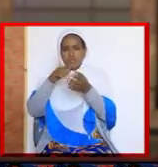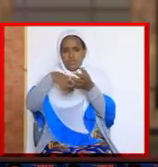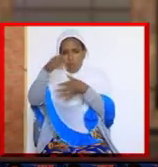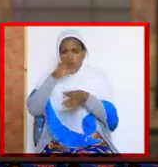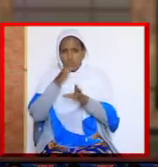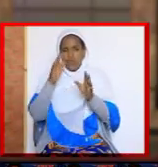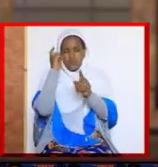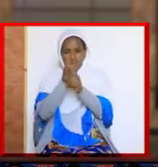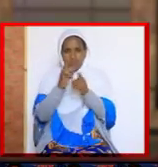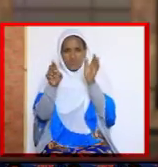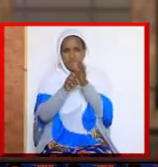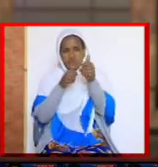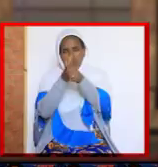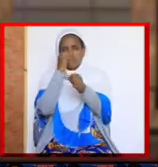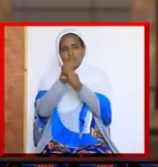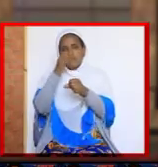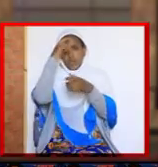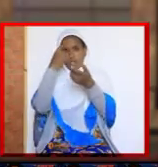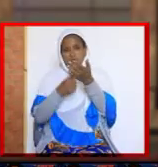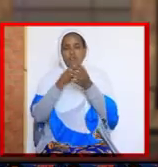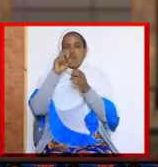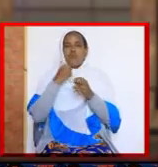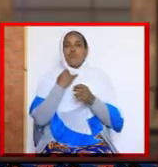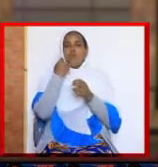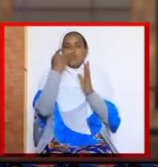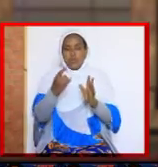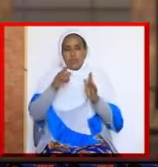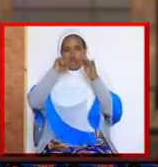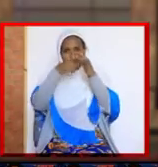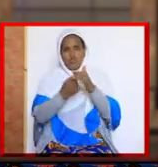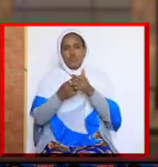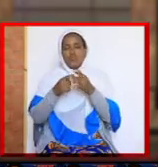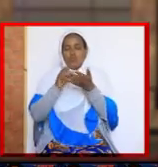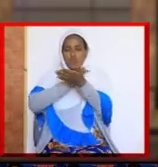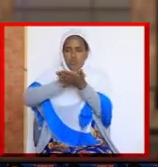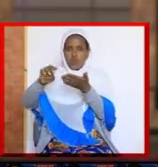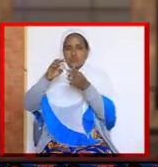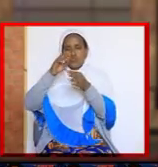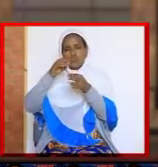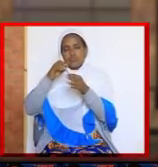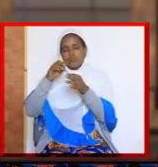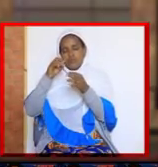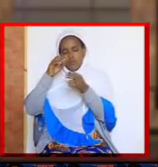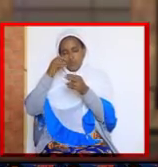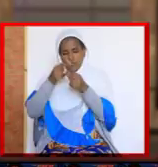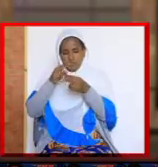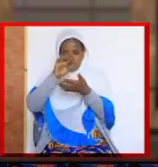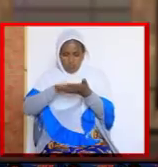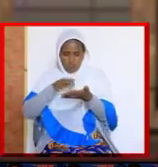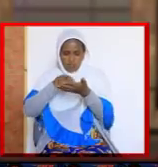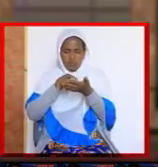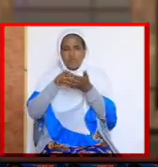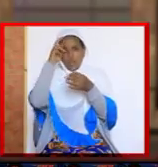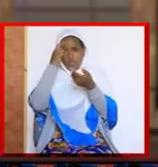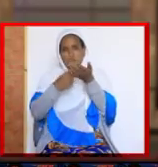ያሬድ ከዚህ እንዳይወጣ ከዚህ እንዳይወርድ አድርጎ መስሎ ተናግሯልና ከዋዜማው ጀምሮ ያሉት በየሰዓቱ የሚቆሙት እነዚህ ይመስላሉ።